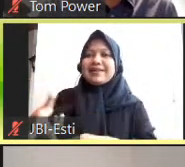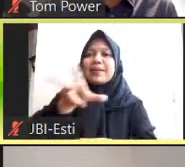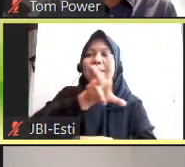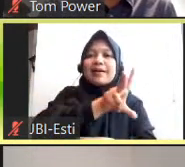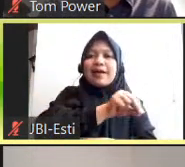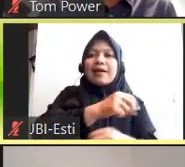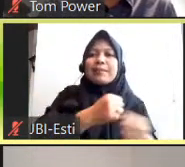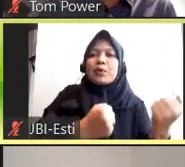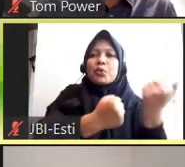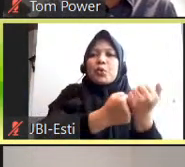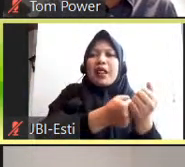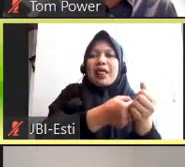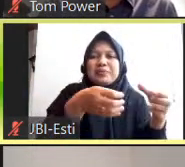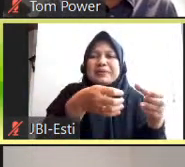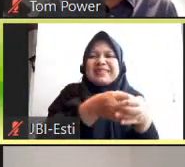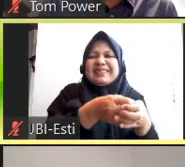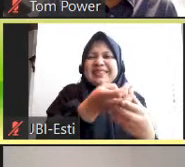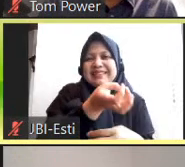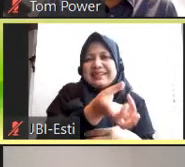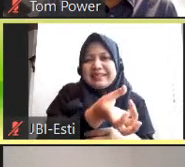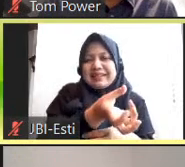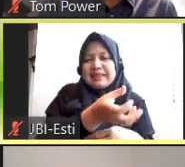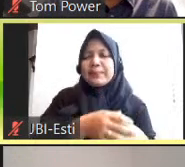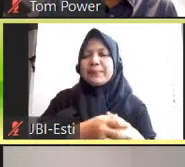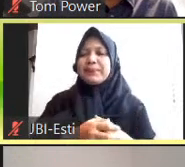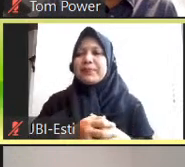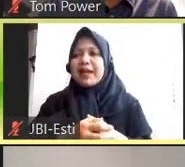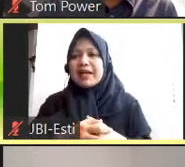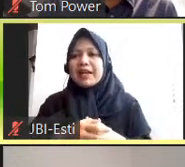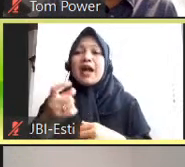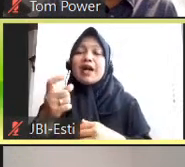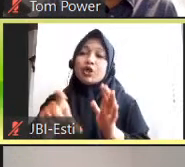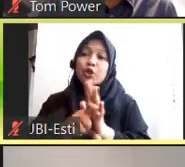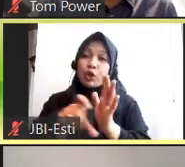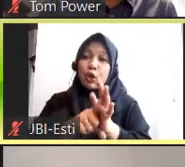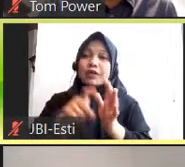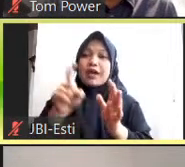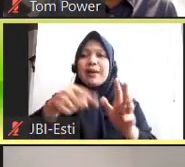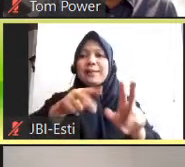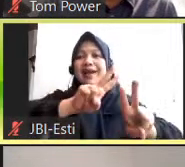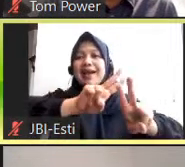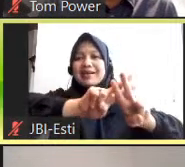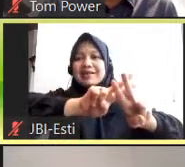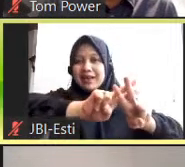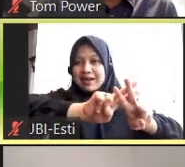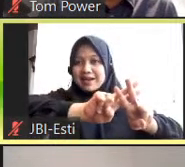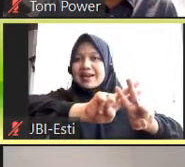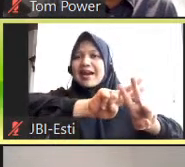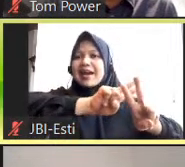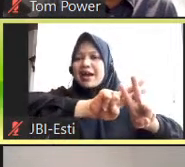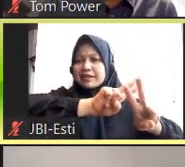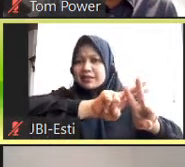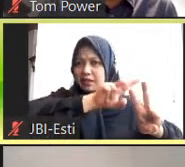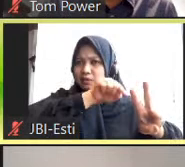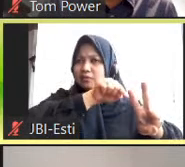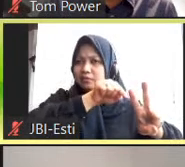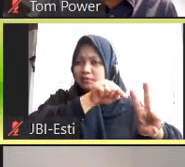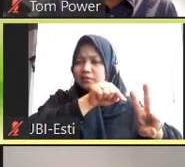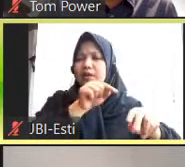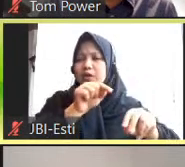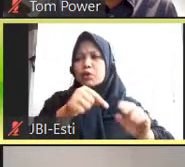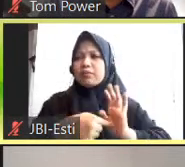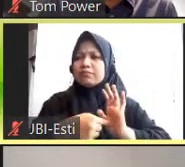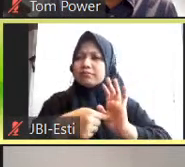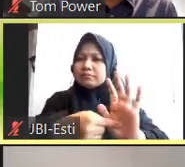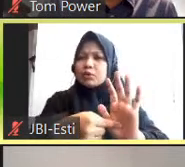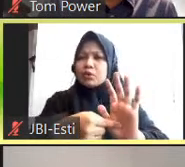Dan dari sisi hashtag misalnya, atau tagar, tanda pagar, itu juga memperlihatkan kekuatan hashtag yang